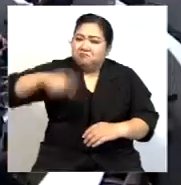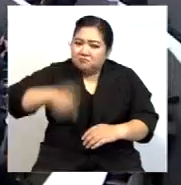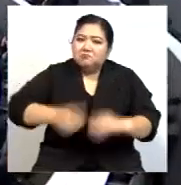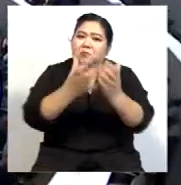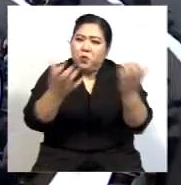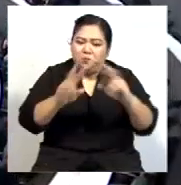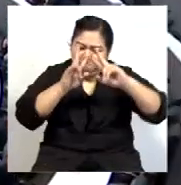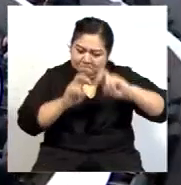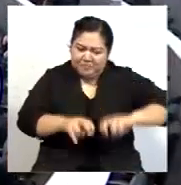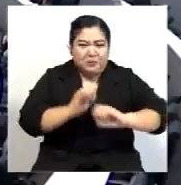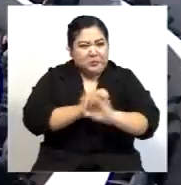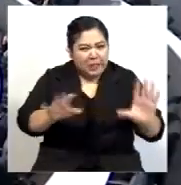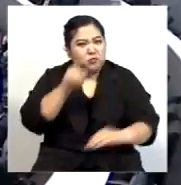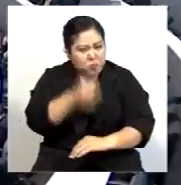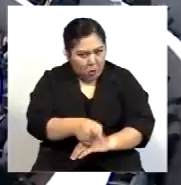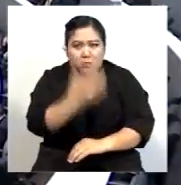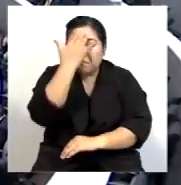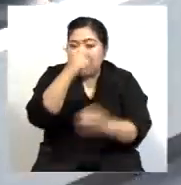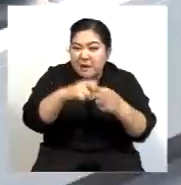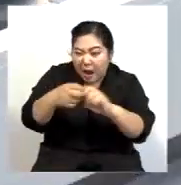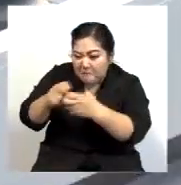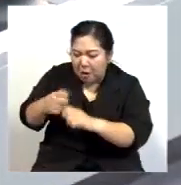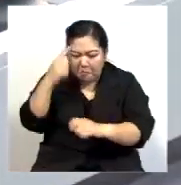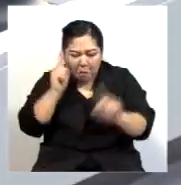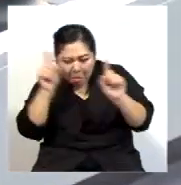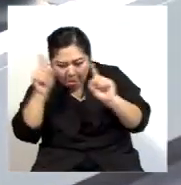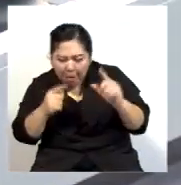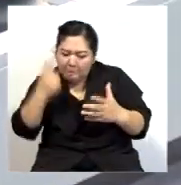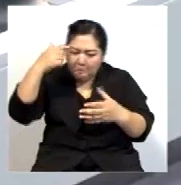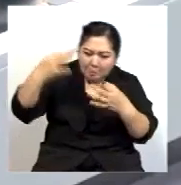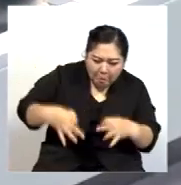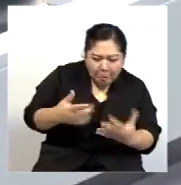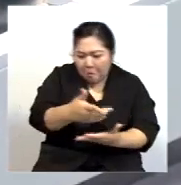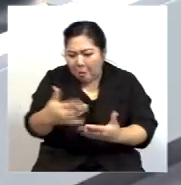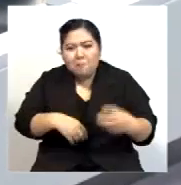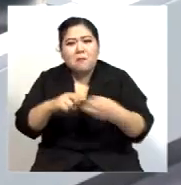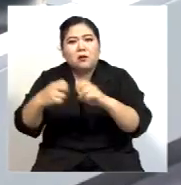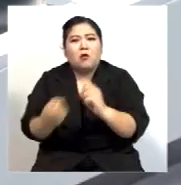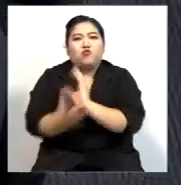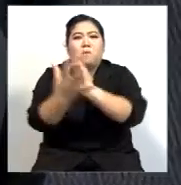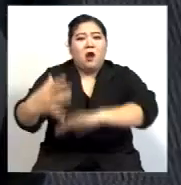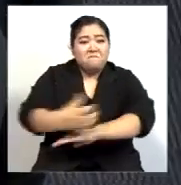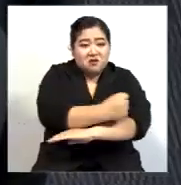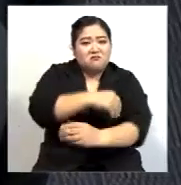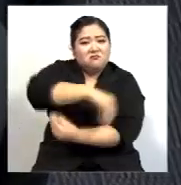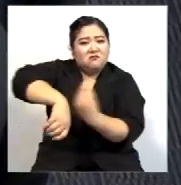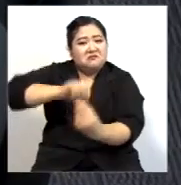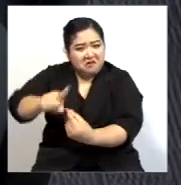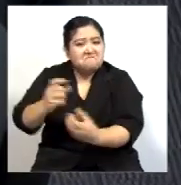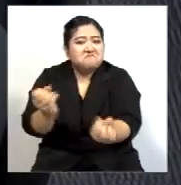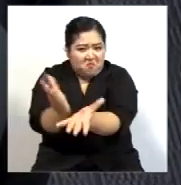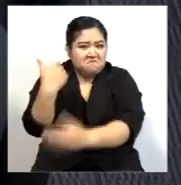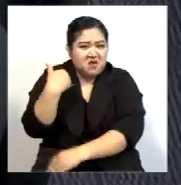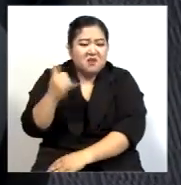ดเจนเพื่อไม่ให้เกิดปัญหาการตีความและกระทบด้านการเมืองเศรษฐกิจรวมถึงความ